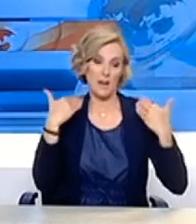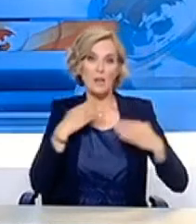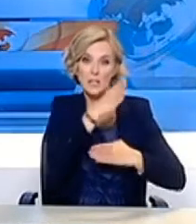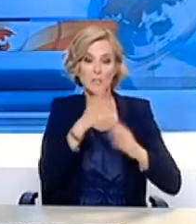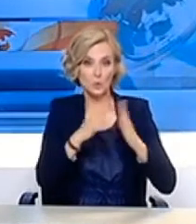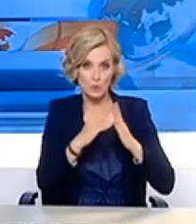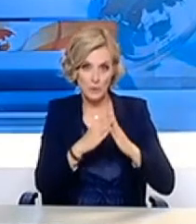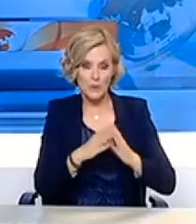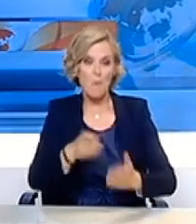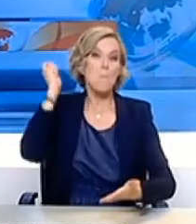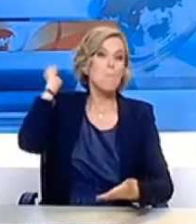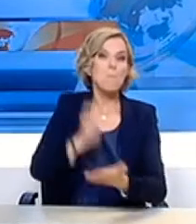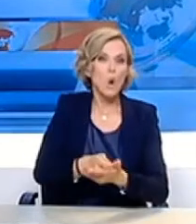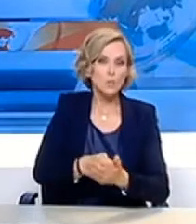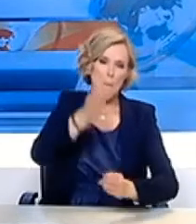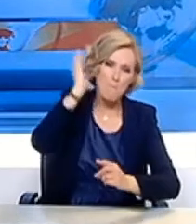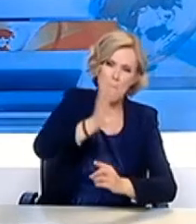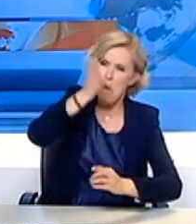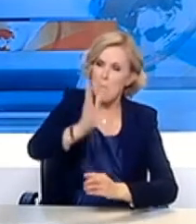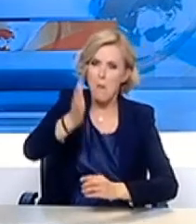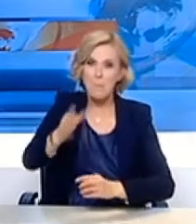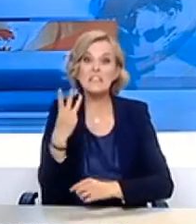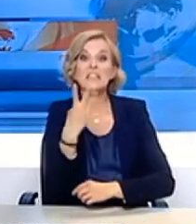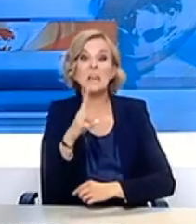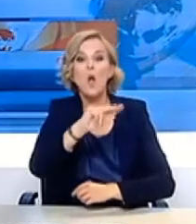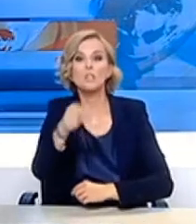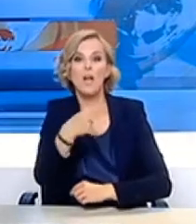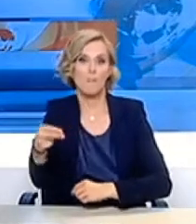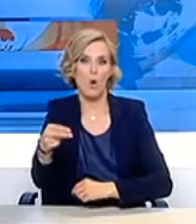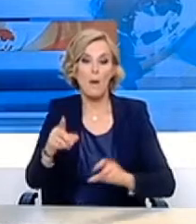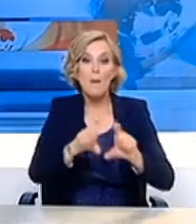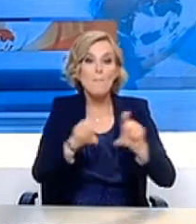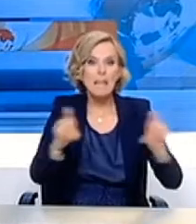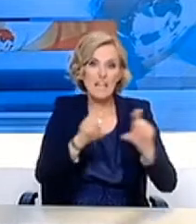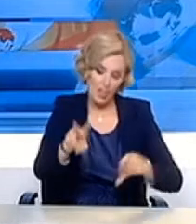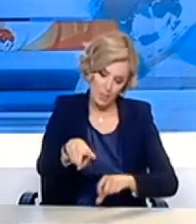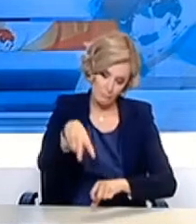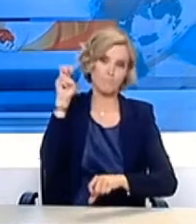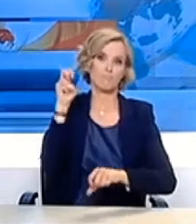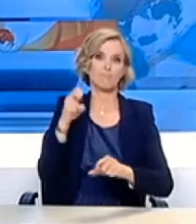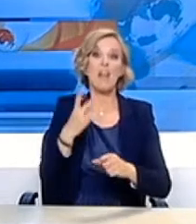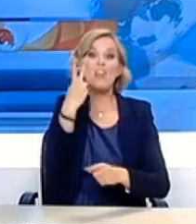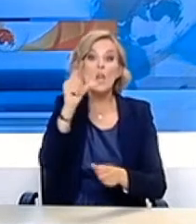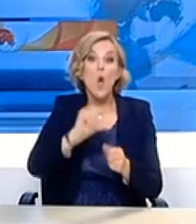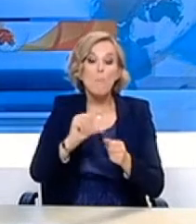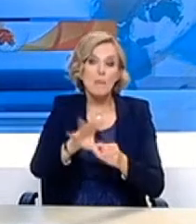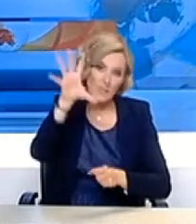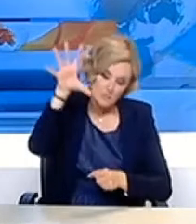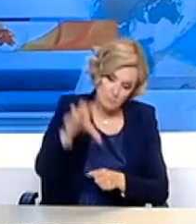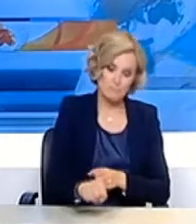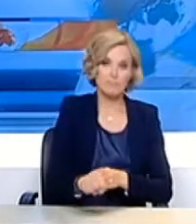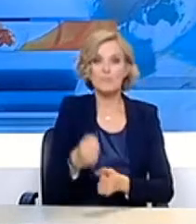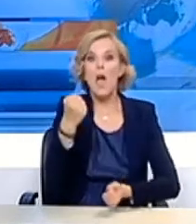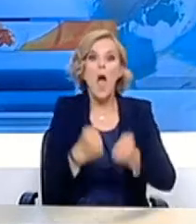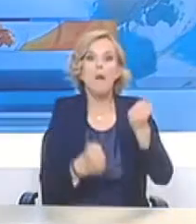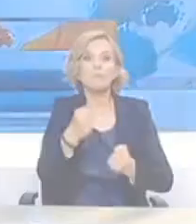κατοικίες, το πρόστιμο θα διπλασιάζεται στα 300 ευρώ, θα αφαιρούνται οι πινακίδες των παραβατών για 60 ημέρες και το όχημα θα επιστρέφει